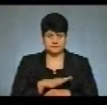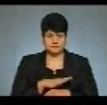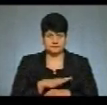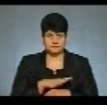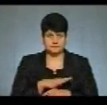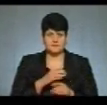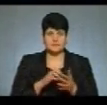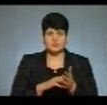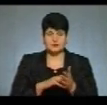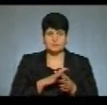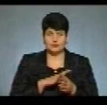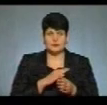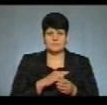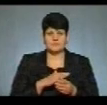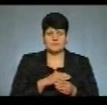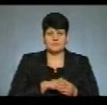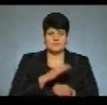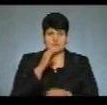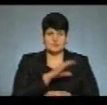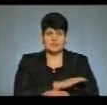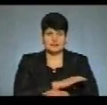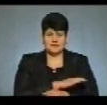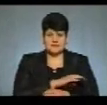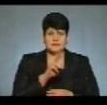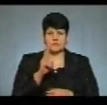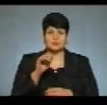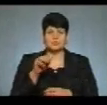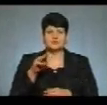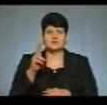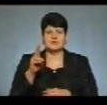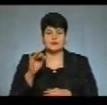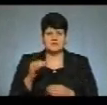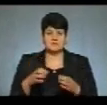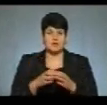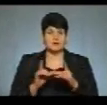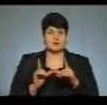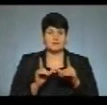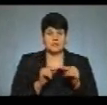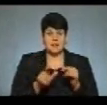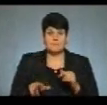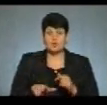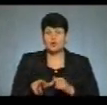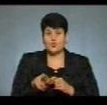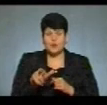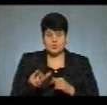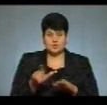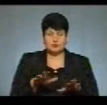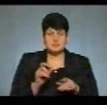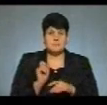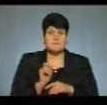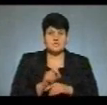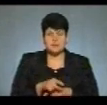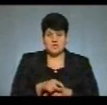виклику – підвищений артеріальний тиск у мікрорайон Кутківці. Бригада виїхала, але по дорозі до місця